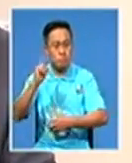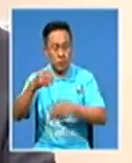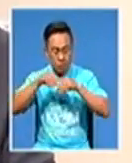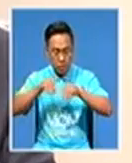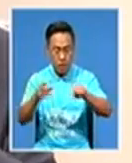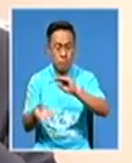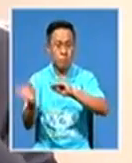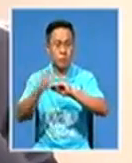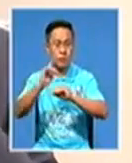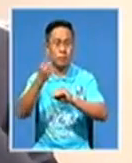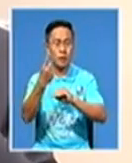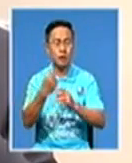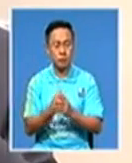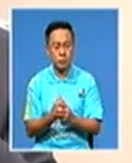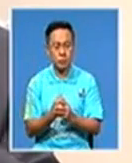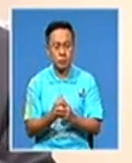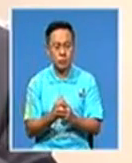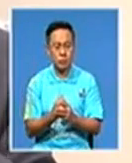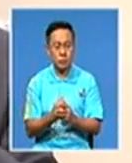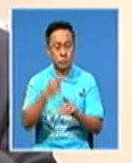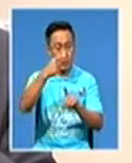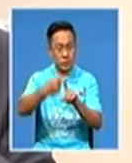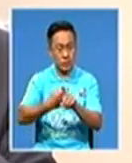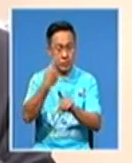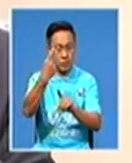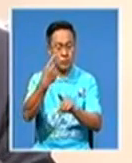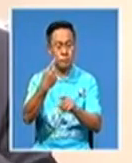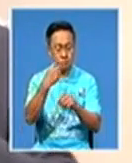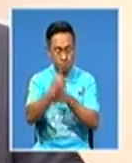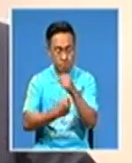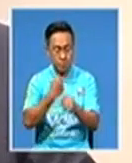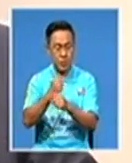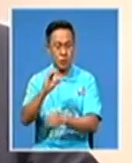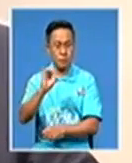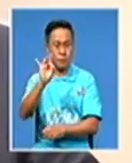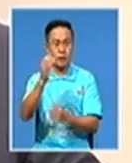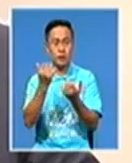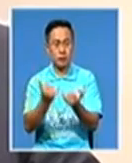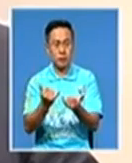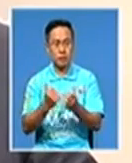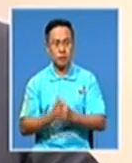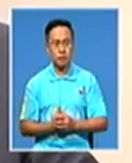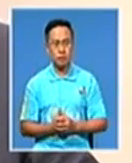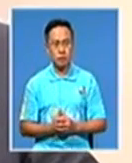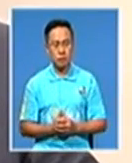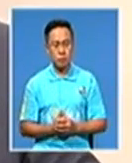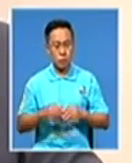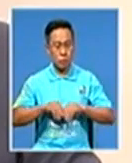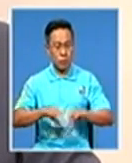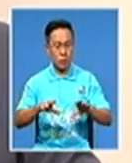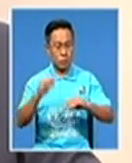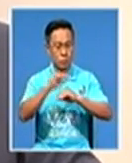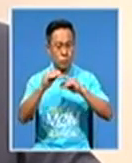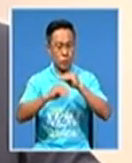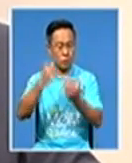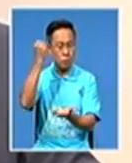กาศไปเมื่อ1มกราที่ผ่านมานี่เองนะฮะ1มกราที่ผ่านมาเนี่ยเราอนุมัติ